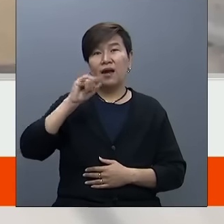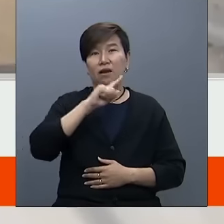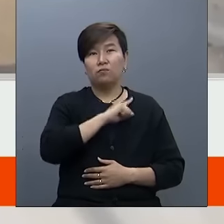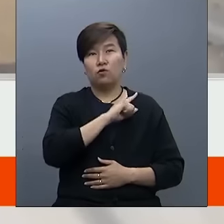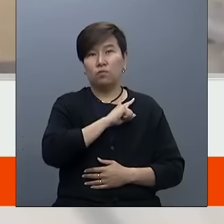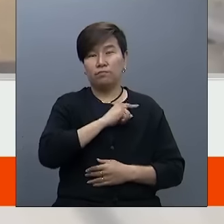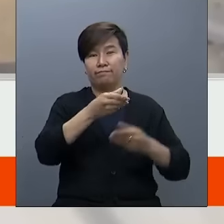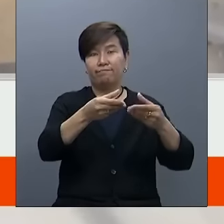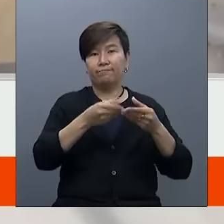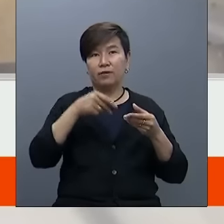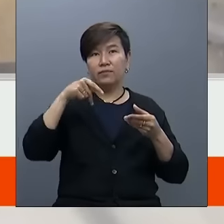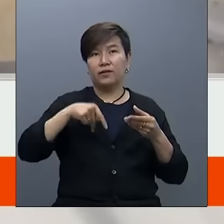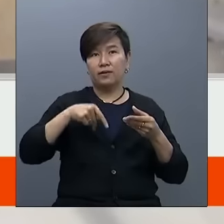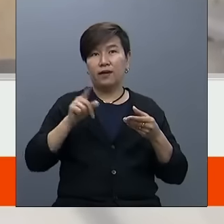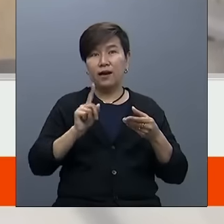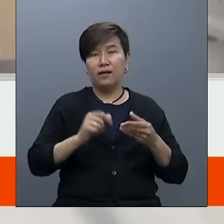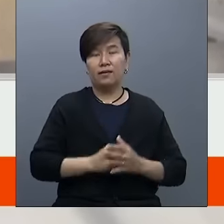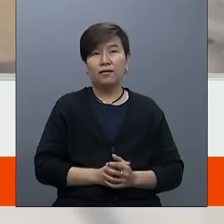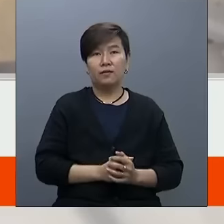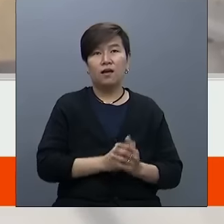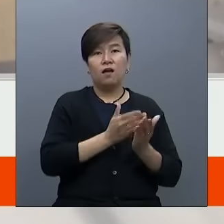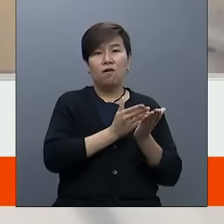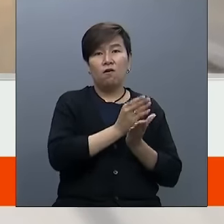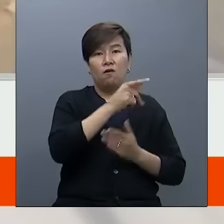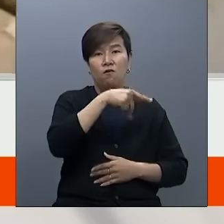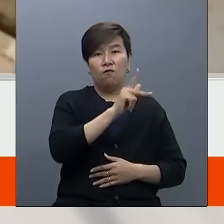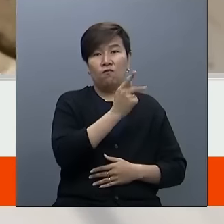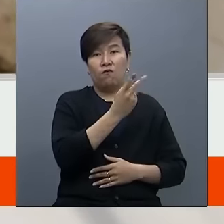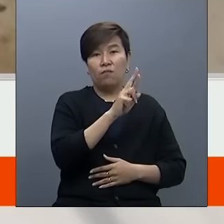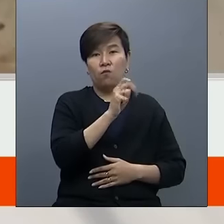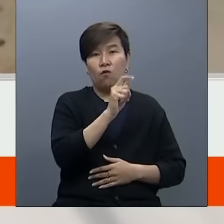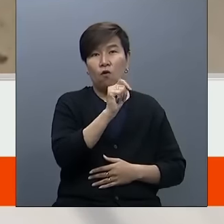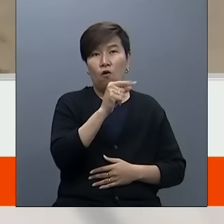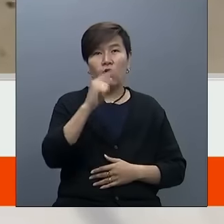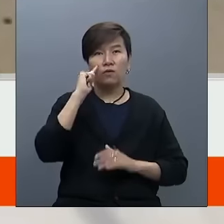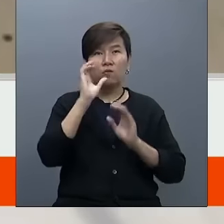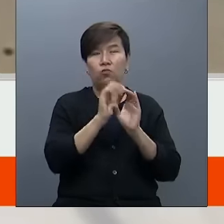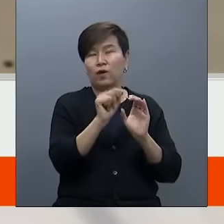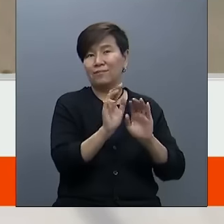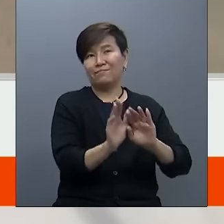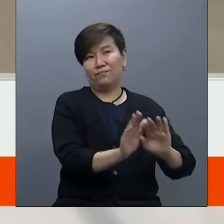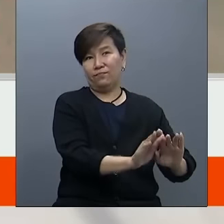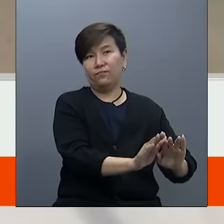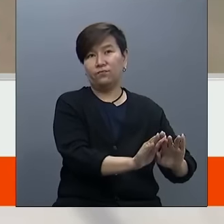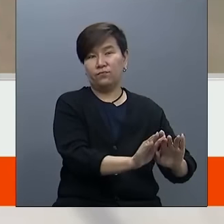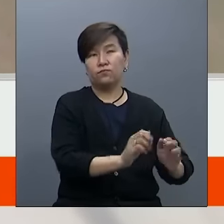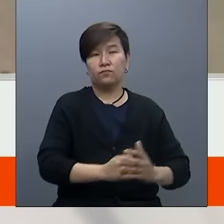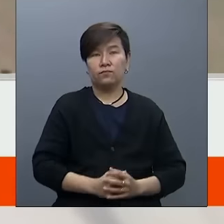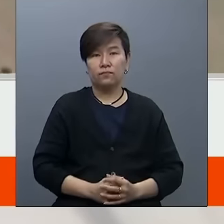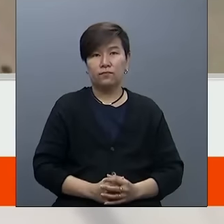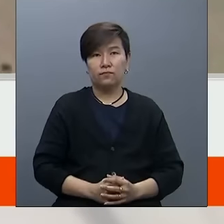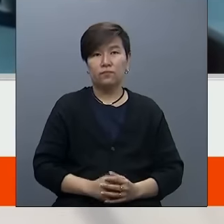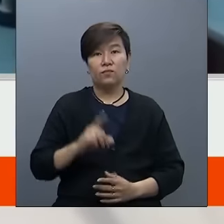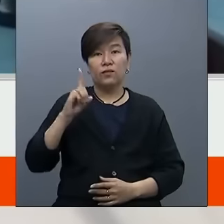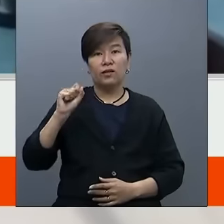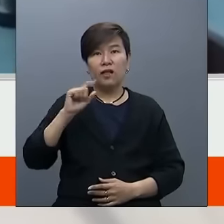พิเศษเนี่ยก็จะตัดอำนาจไม่ว่าจะเป็นฝ่ายปกครองตัดอำนาจตำรวจนะครับที่จะมาสอบสวนนะครับแต่นี้